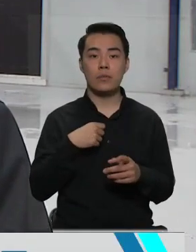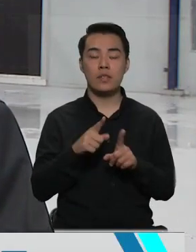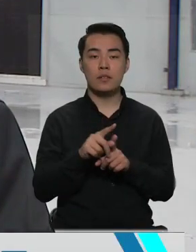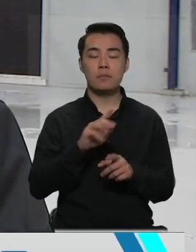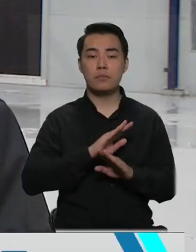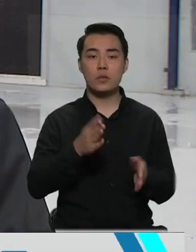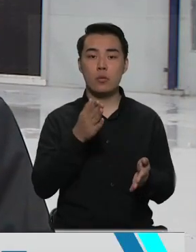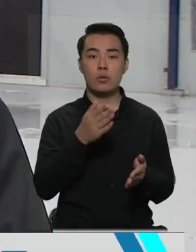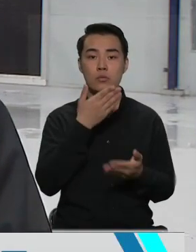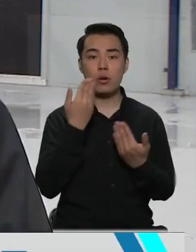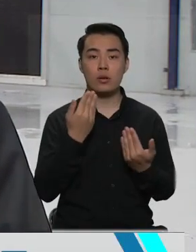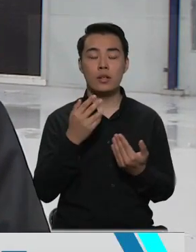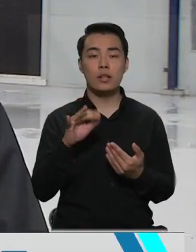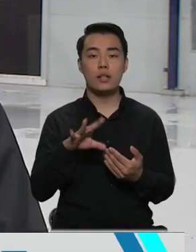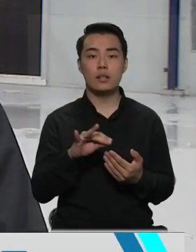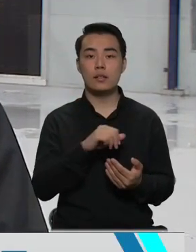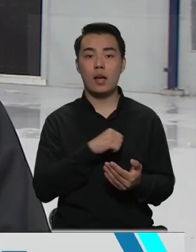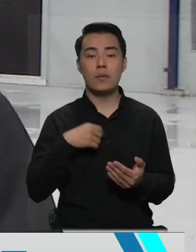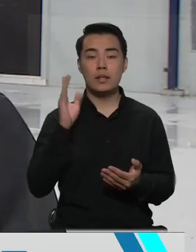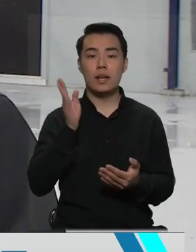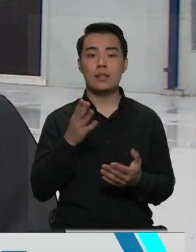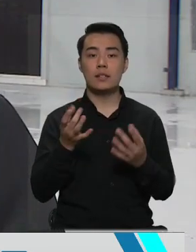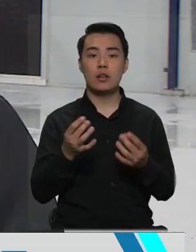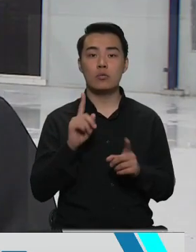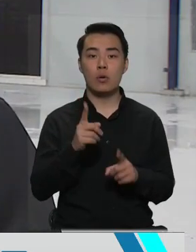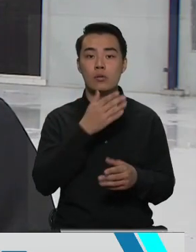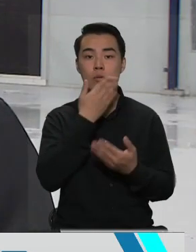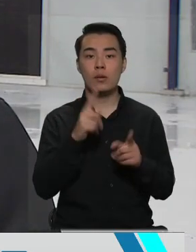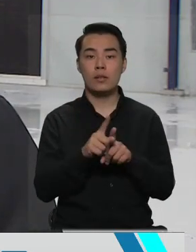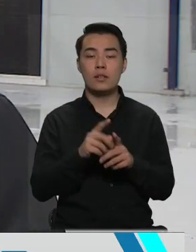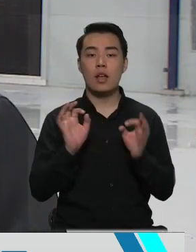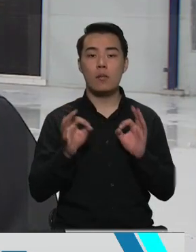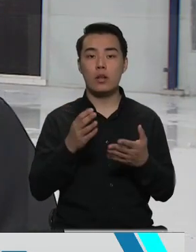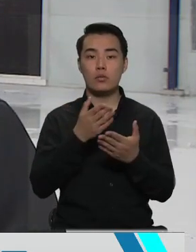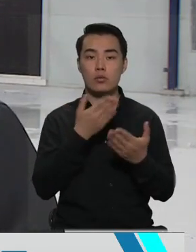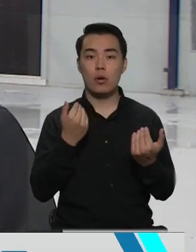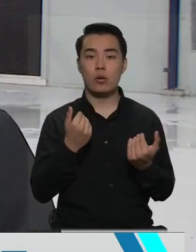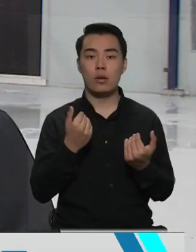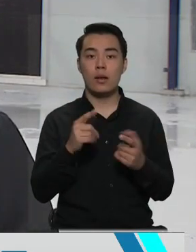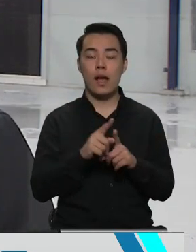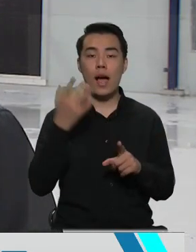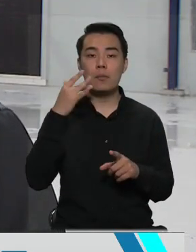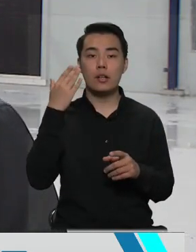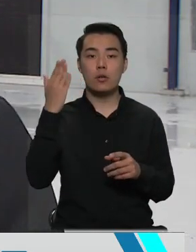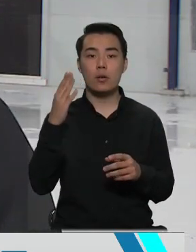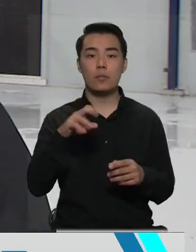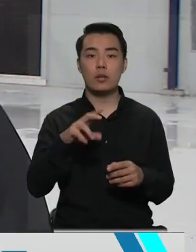льется да Или есть сырьё но не соответствует по стандартам Америки